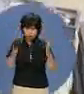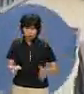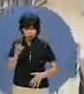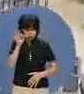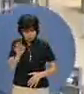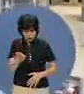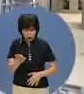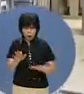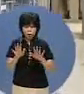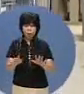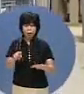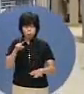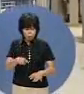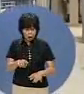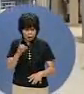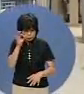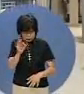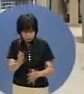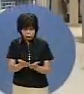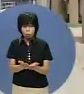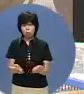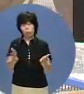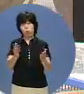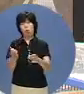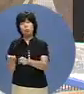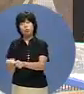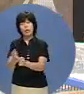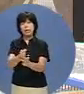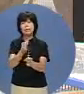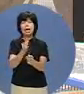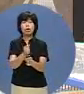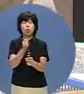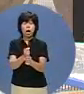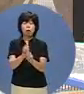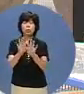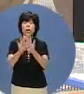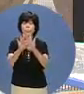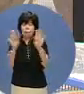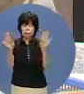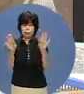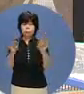在窯跡から出土した土器の復元作業が行われています。